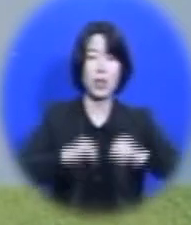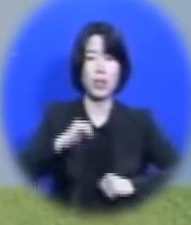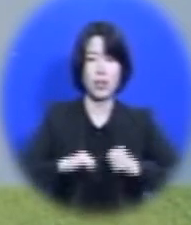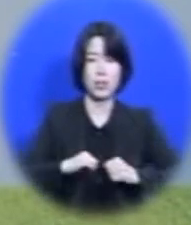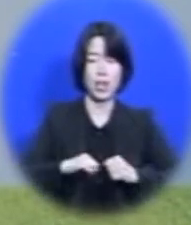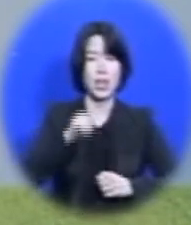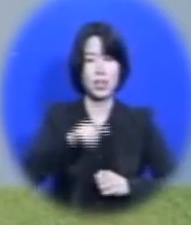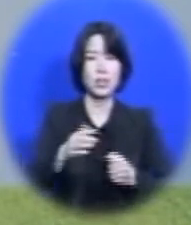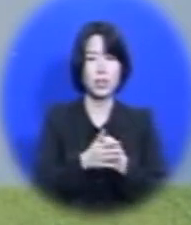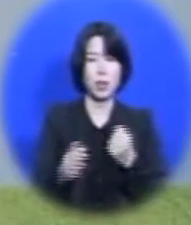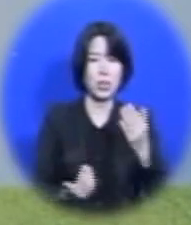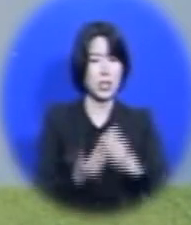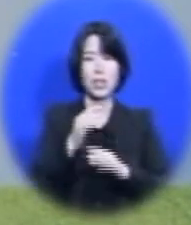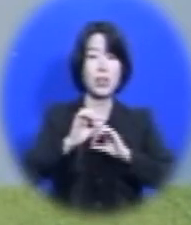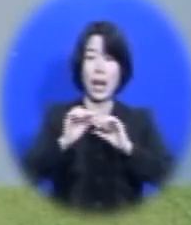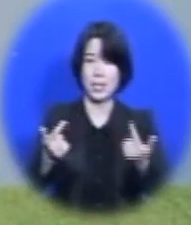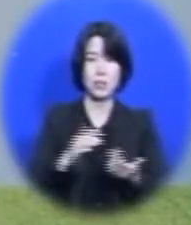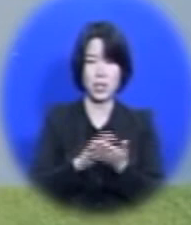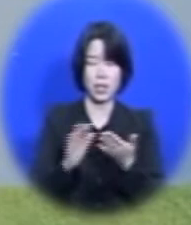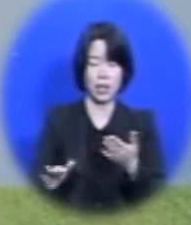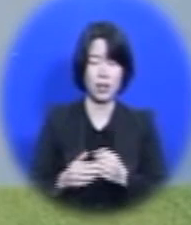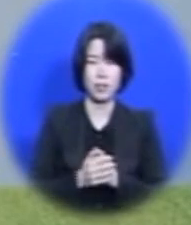그래서 일어나는 게 아니라 그 말입니다.